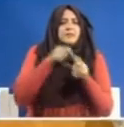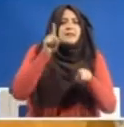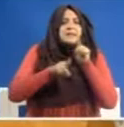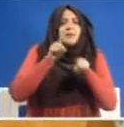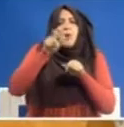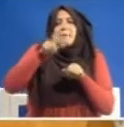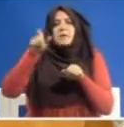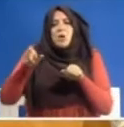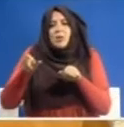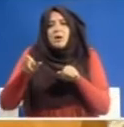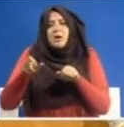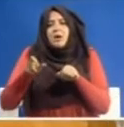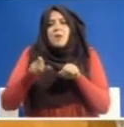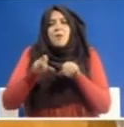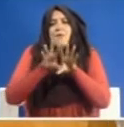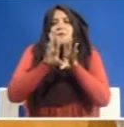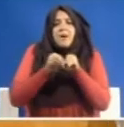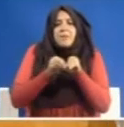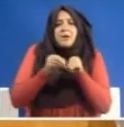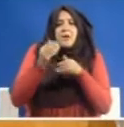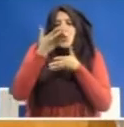أصلا حتى كيف يدخل